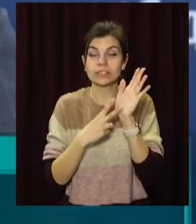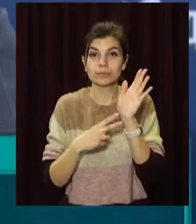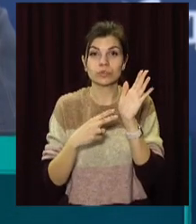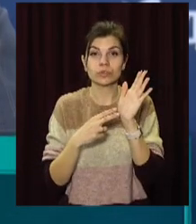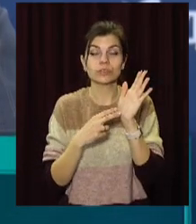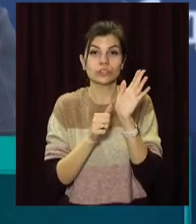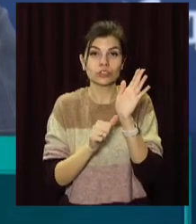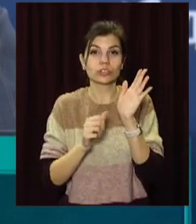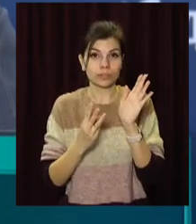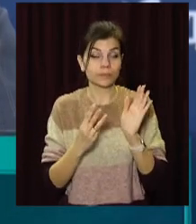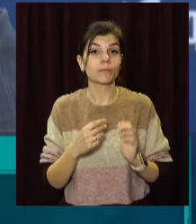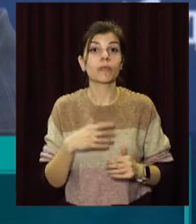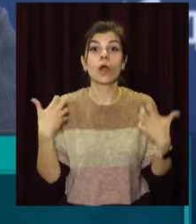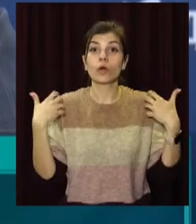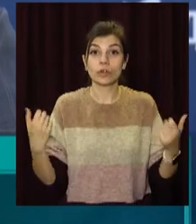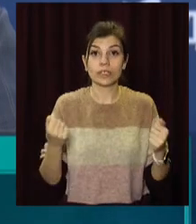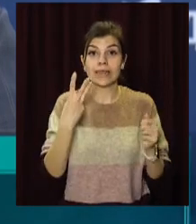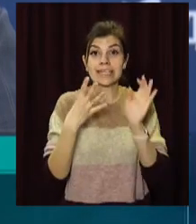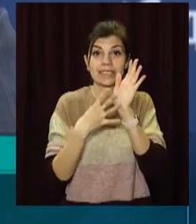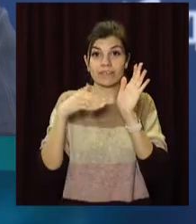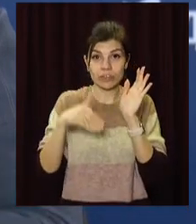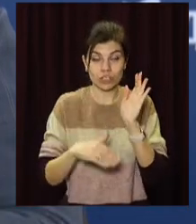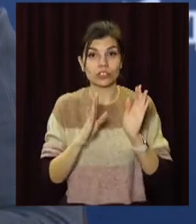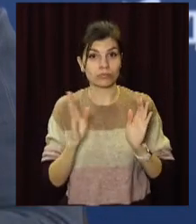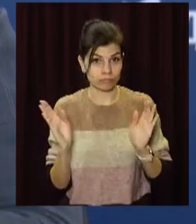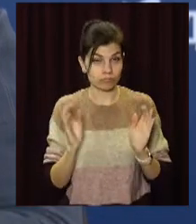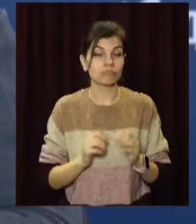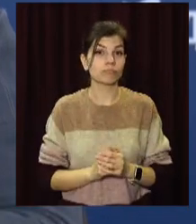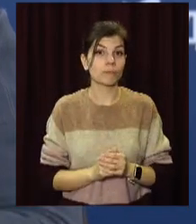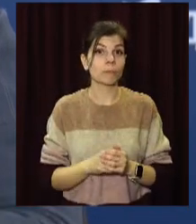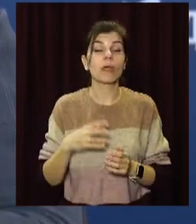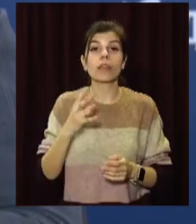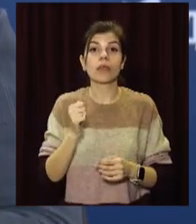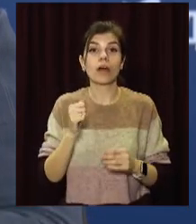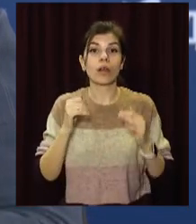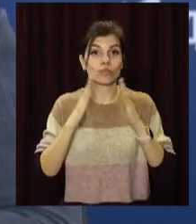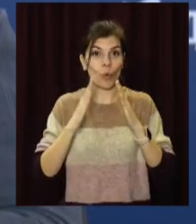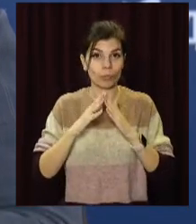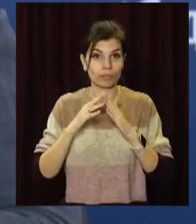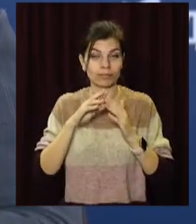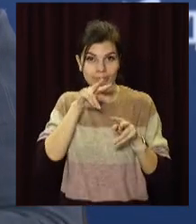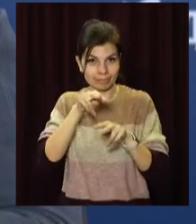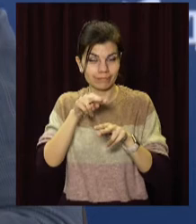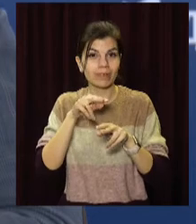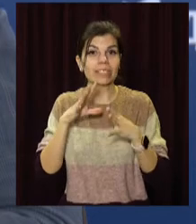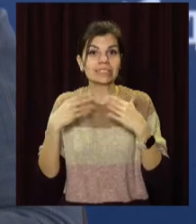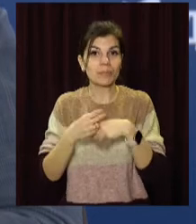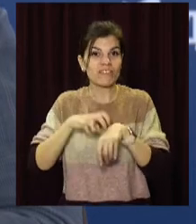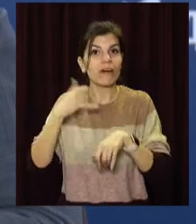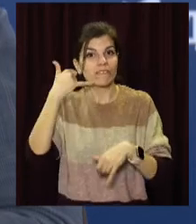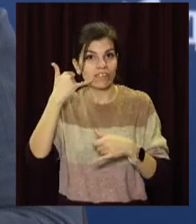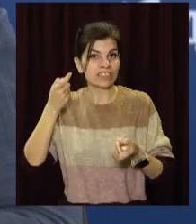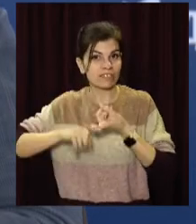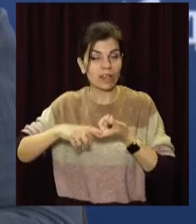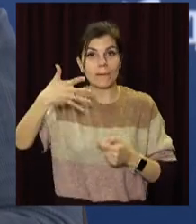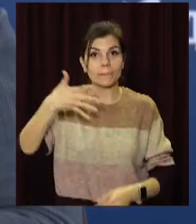763. Одужали – 39 901 пацієнтів. На амбулаторному лікуванні під наглядом сімейних лікарів